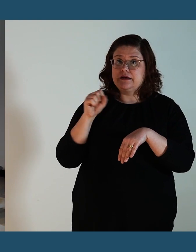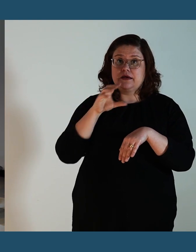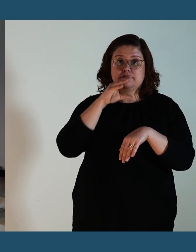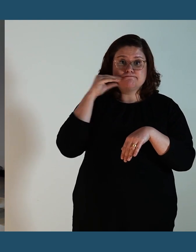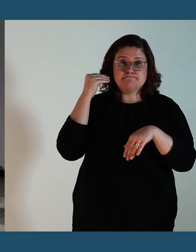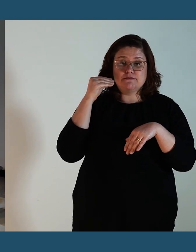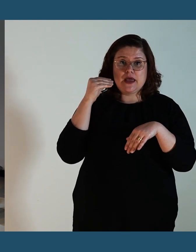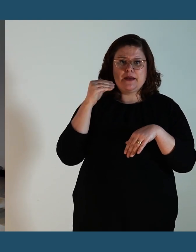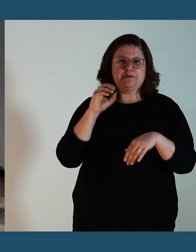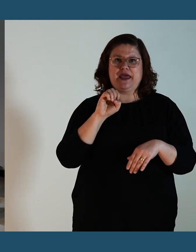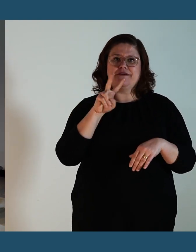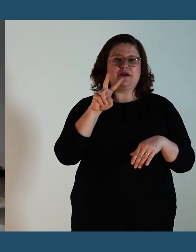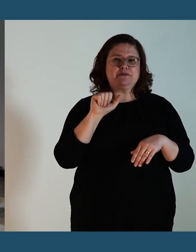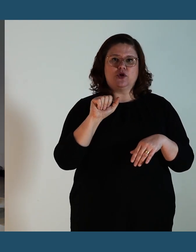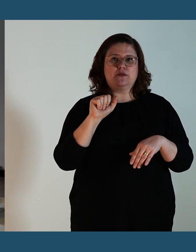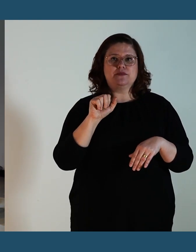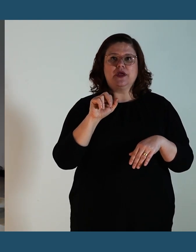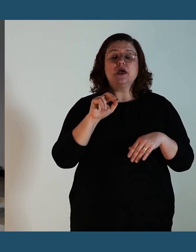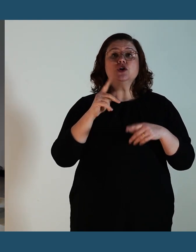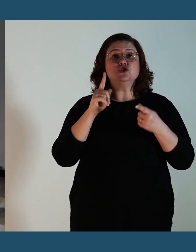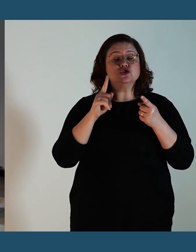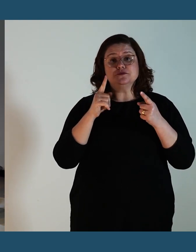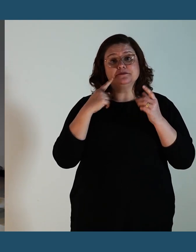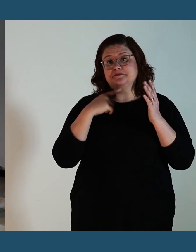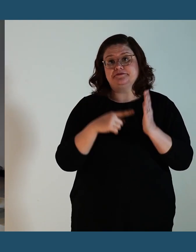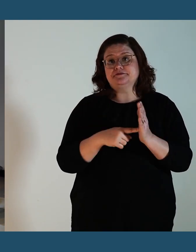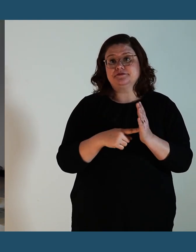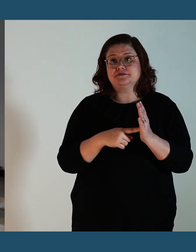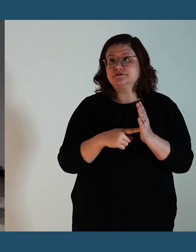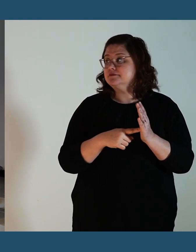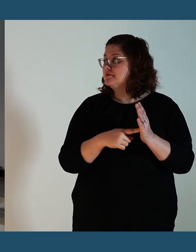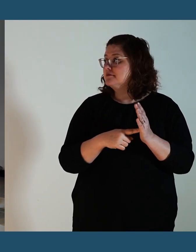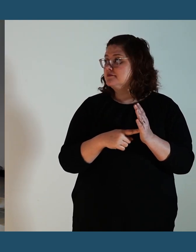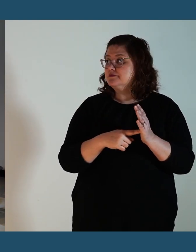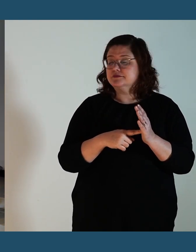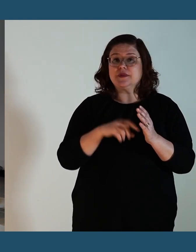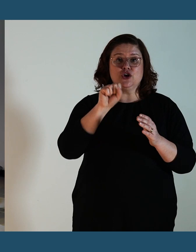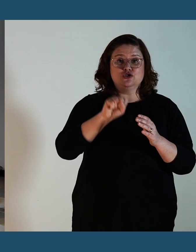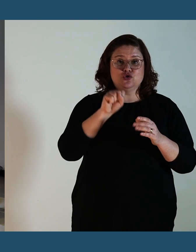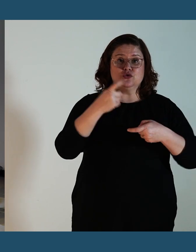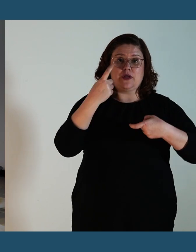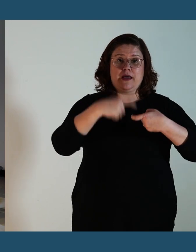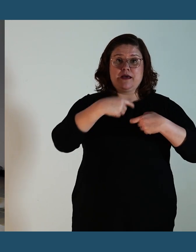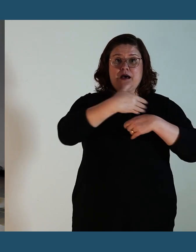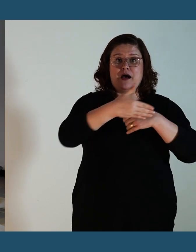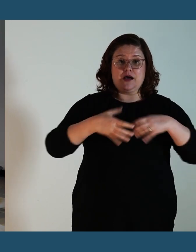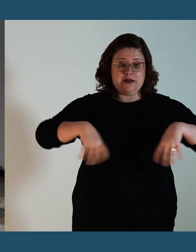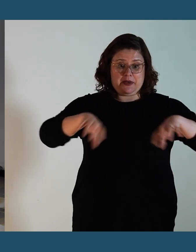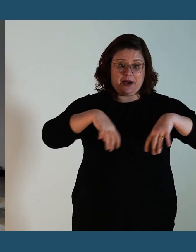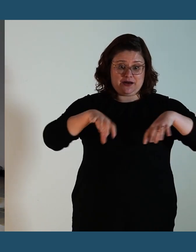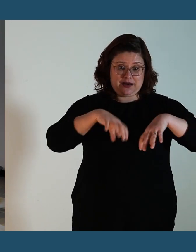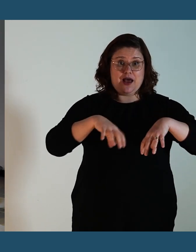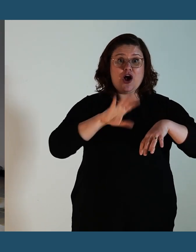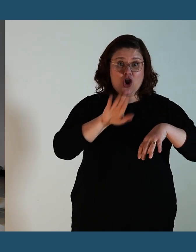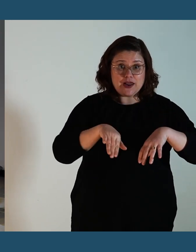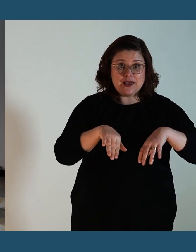RKP:llä. No ei, vaan RKP. Jos olit viime Hakaniemen markkinoilla, niin siellä ei kyllä ollut kovin helppo